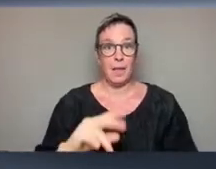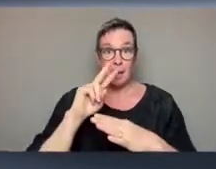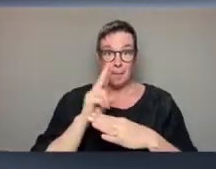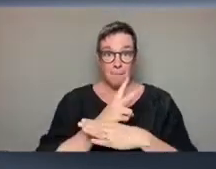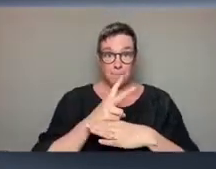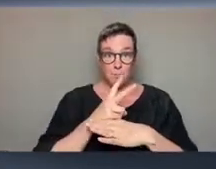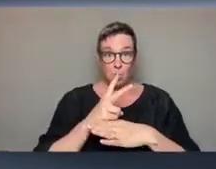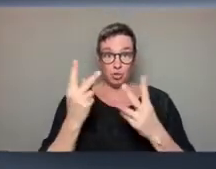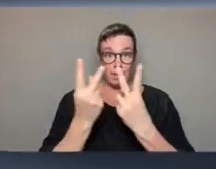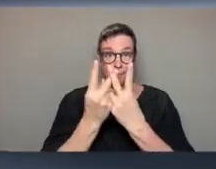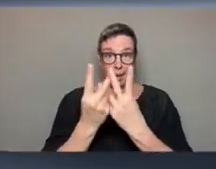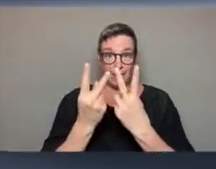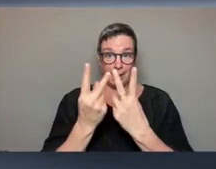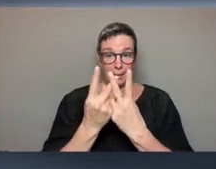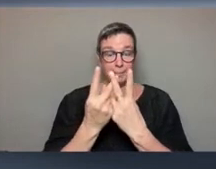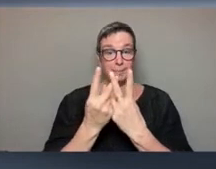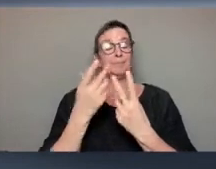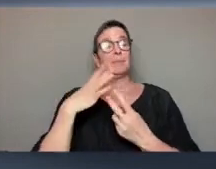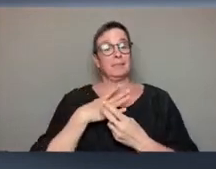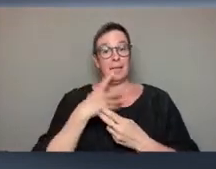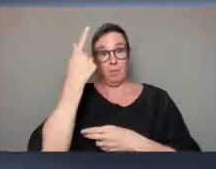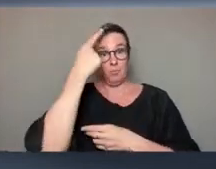intitulé donc Parc pour toutes et tous.